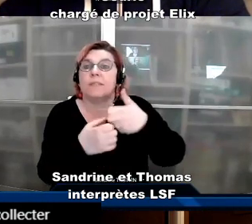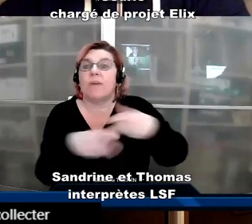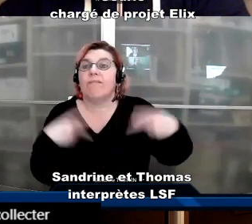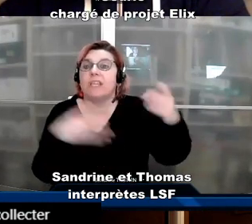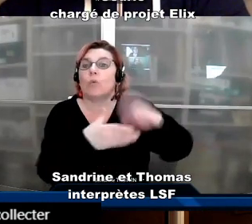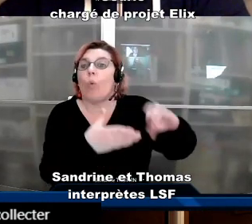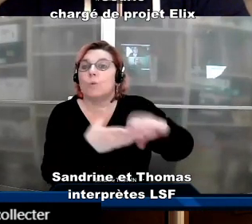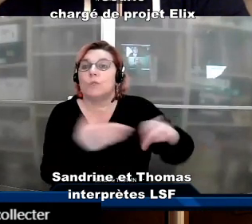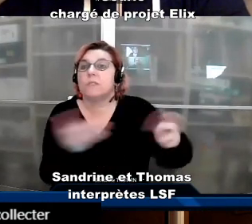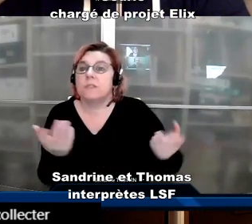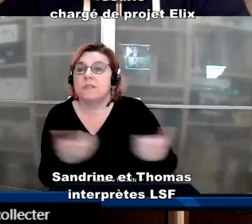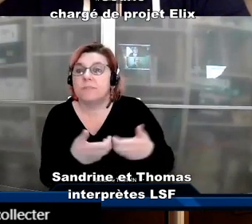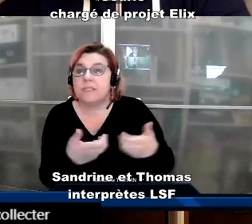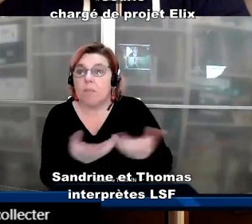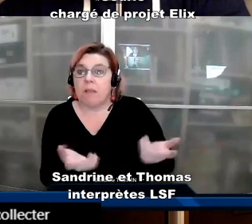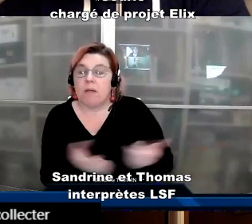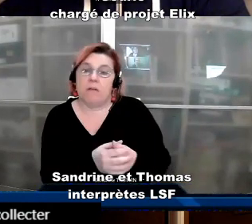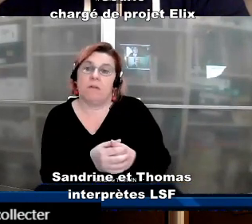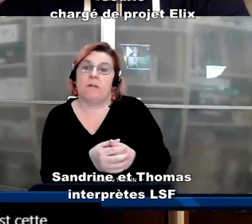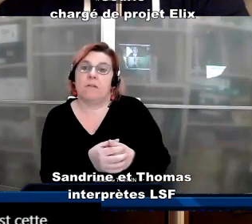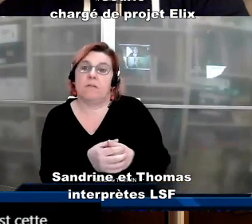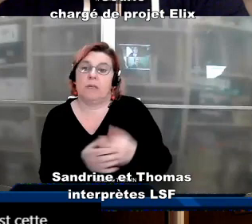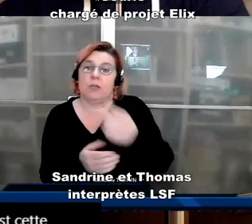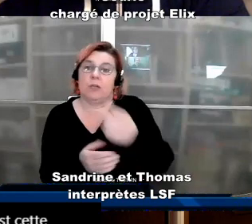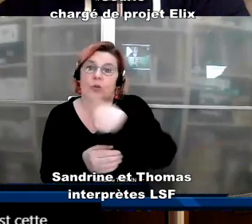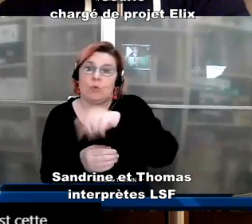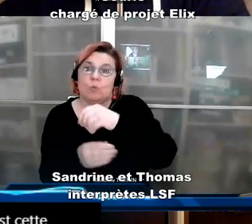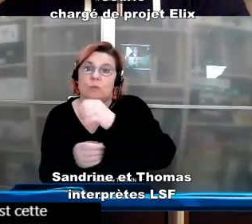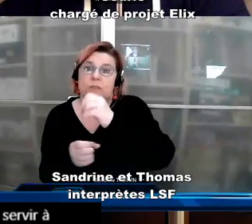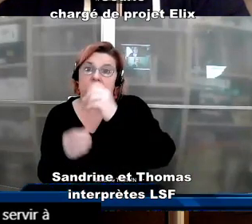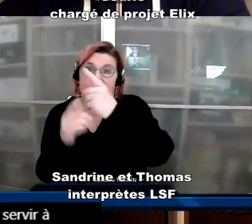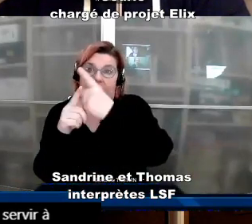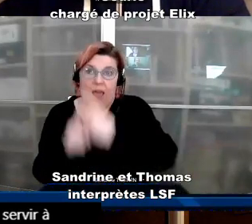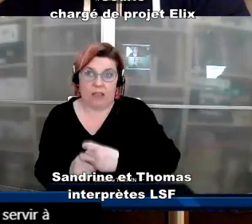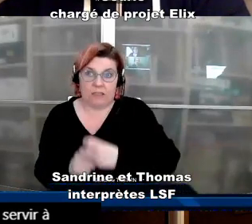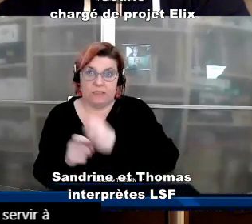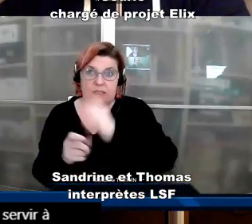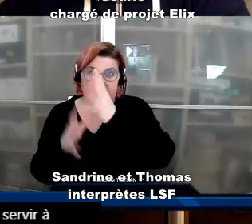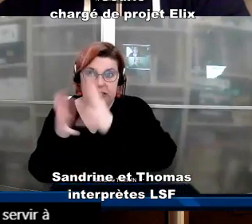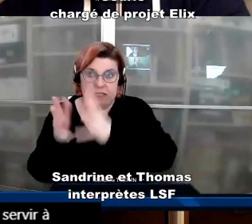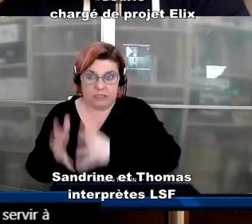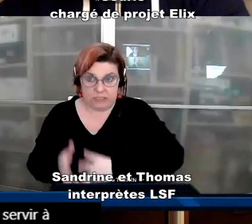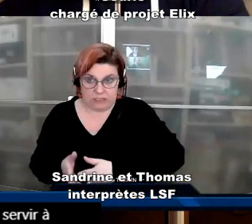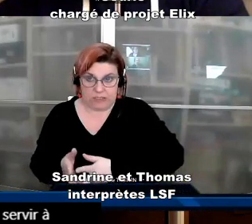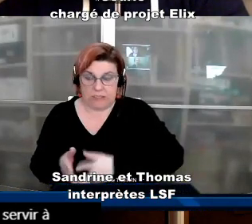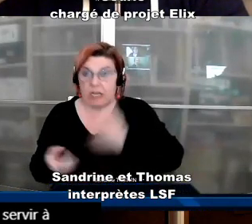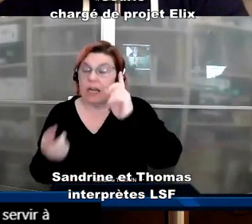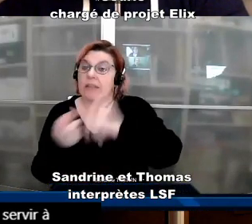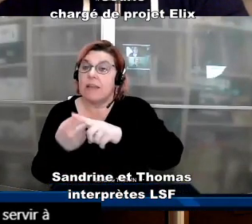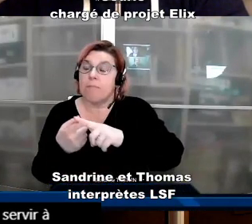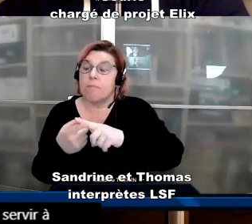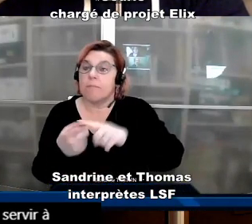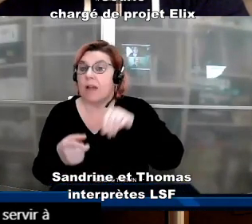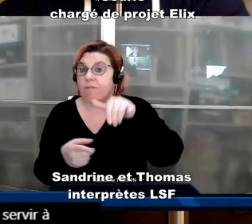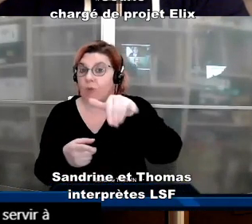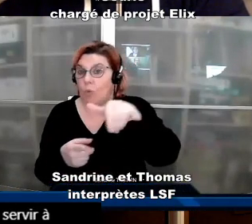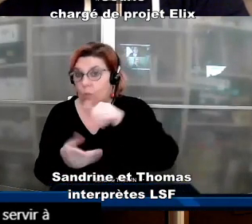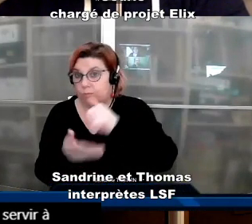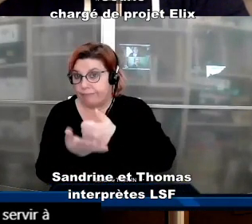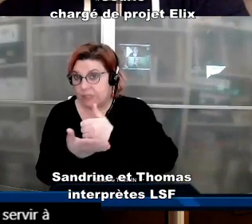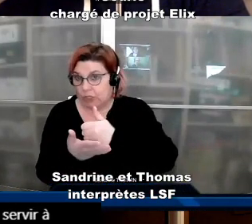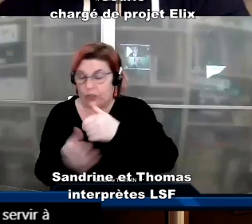exemple, où on va lui envoyer des listes de signes qui sont autour de la thématique de l'aviation,